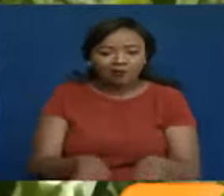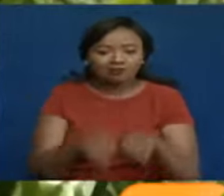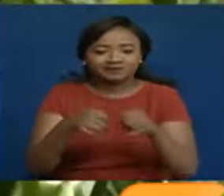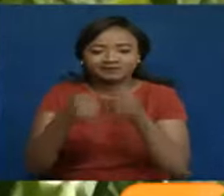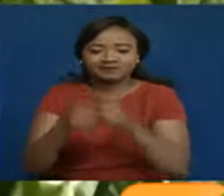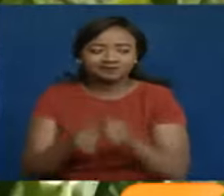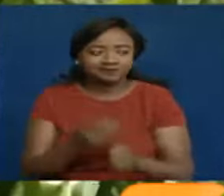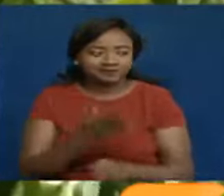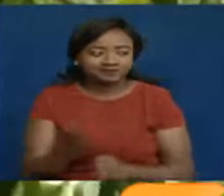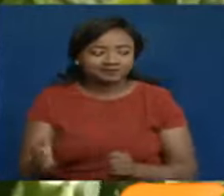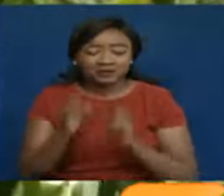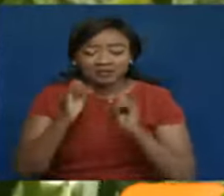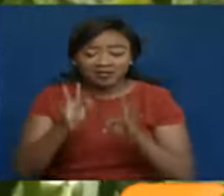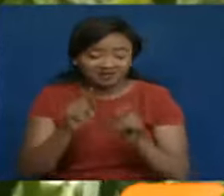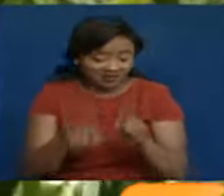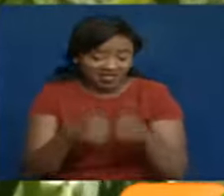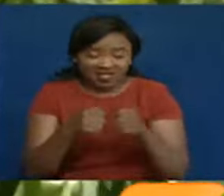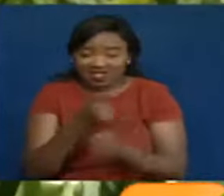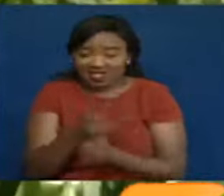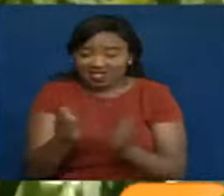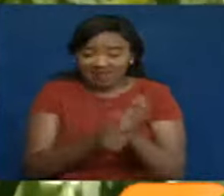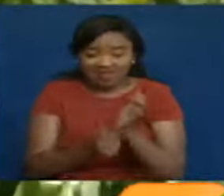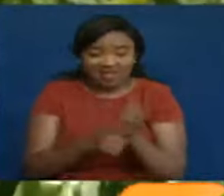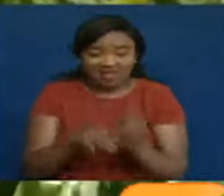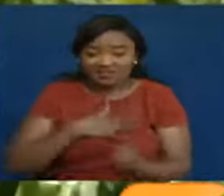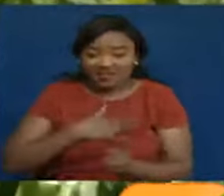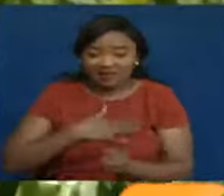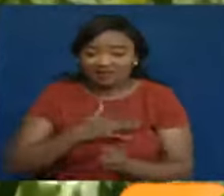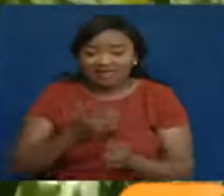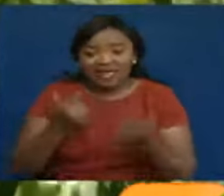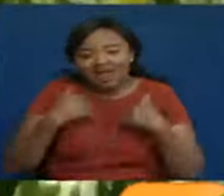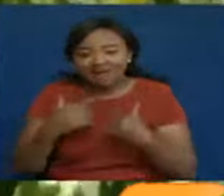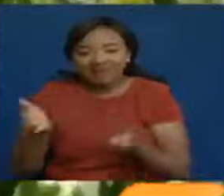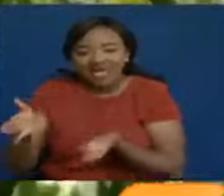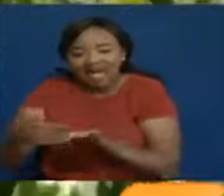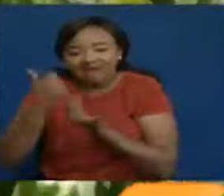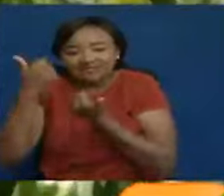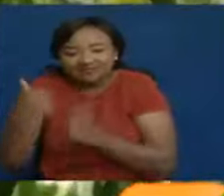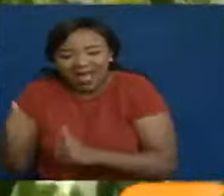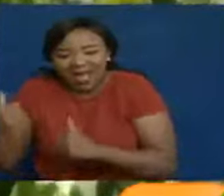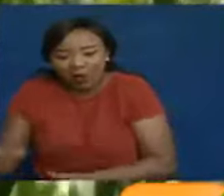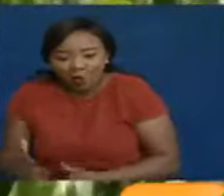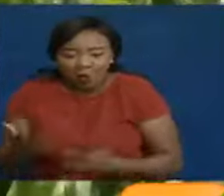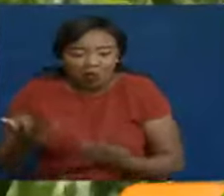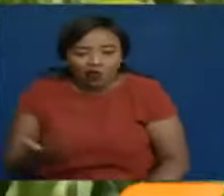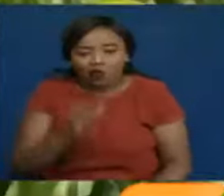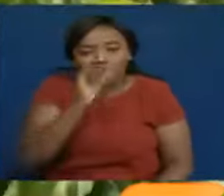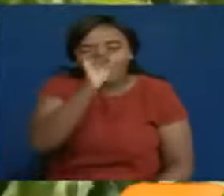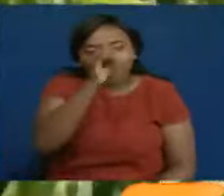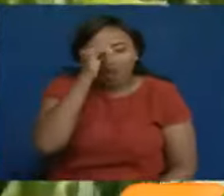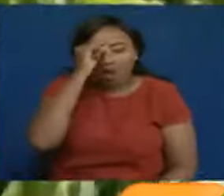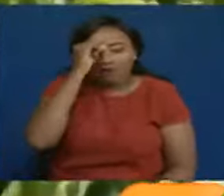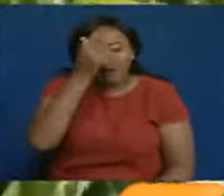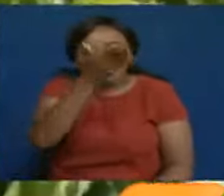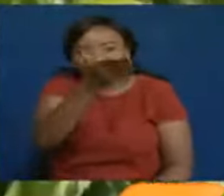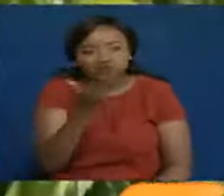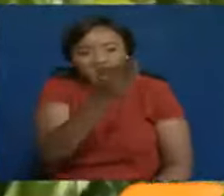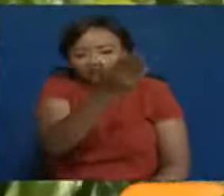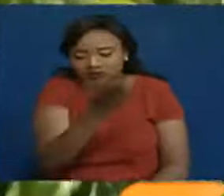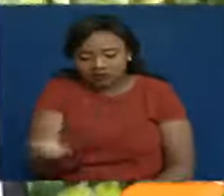Sasa kama sinaribu mahindi hivi kabla hata mimi sijaonja, sasa kama serikali atakuwa na mbinu gani